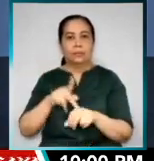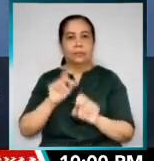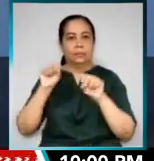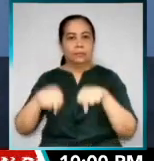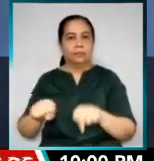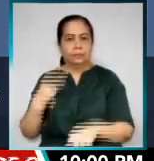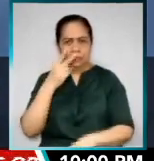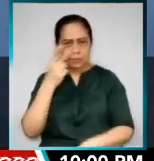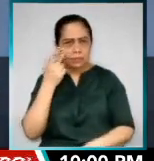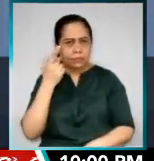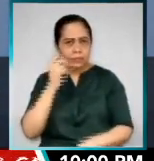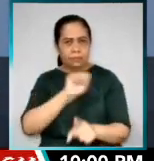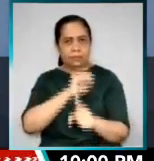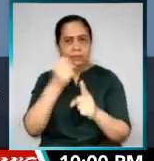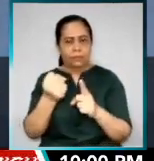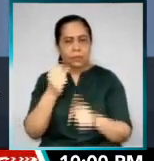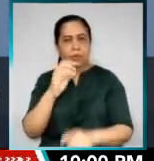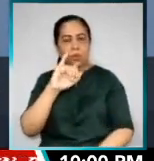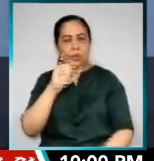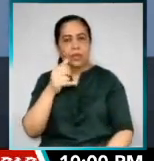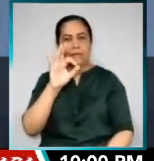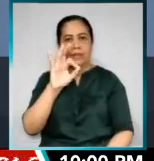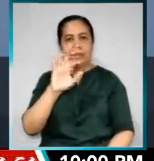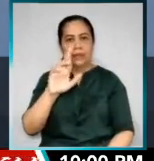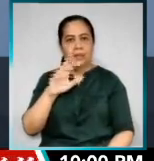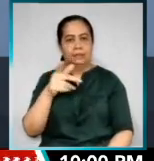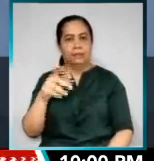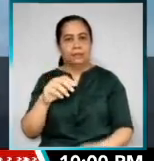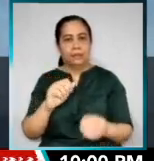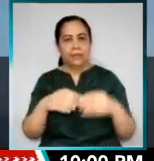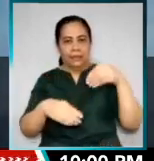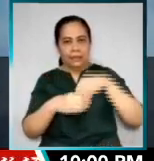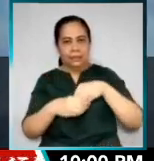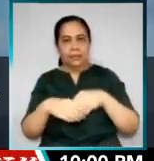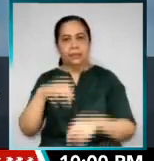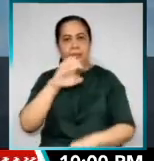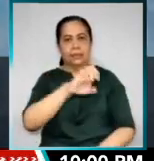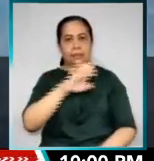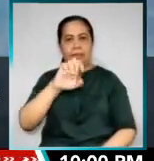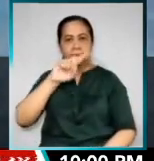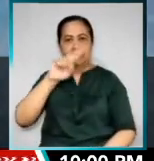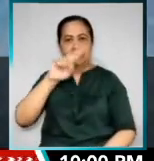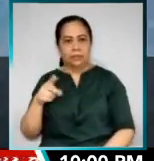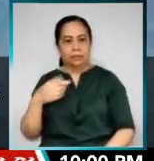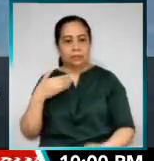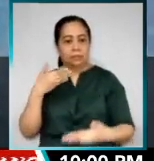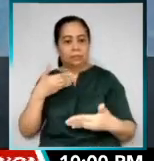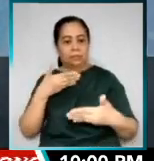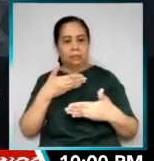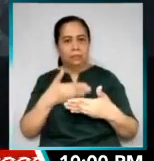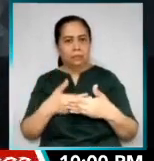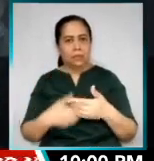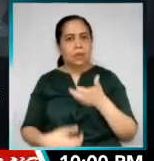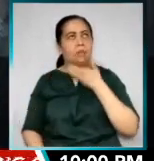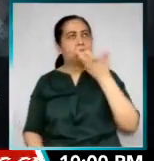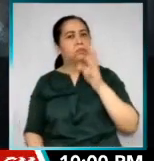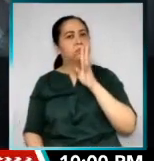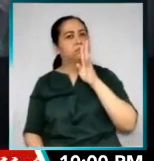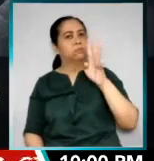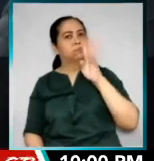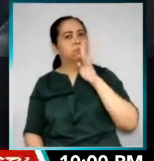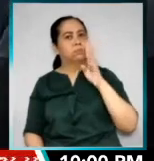sitwasyon sa Julian Felipe Reef sa loob ng ating Exclusive Economic Zone. Papalapit, may nagradyo mula sa ibaba. Halos